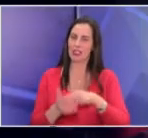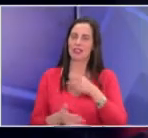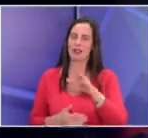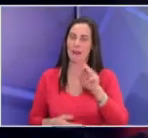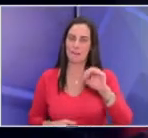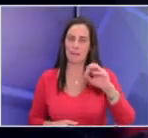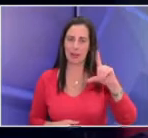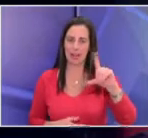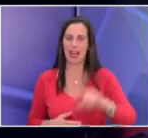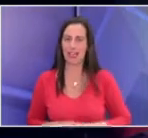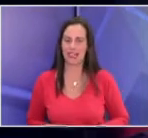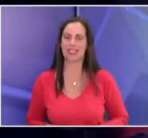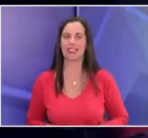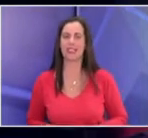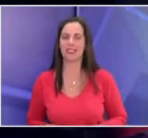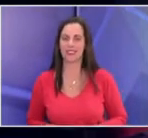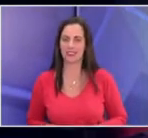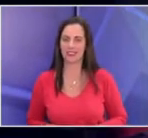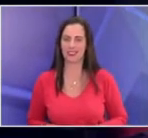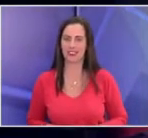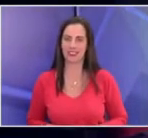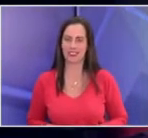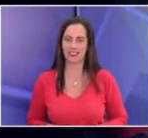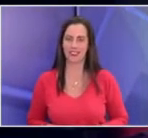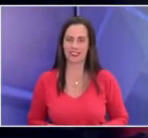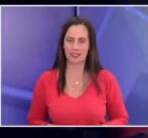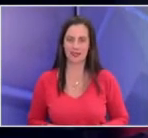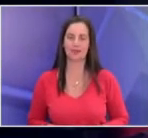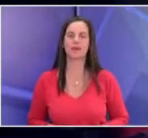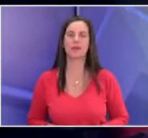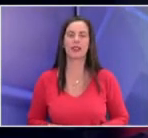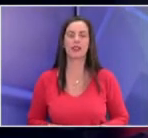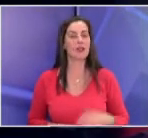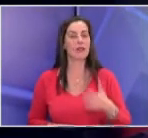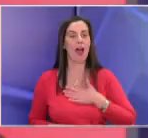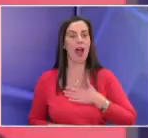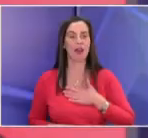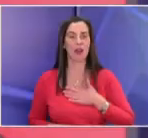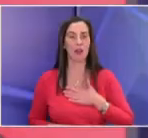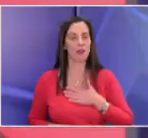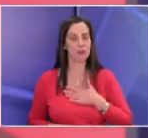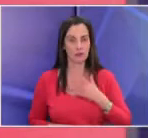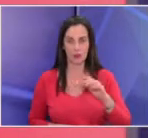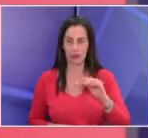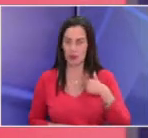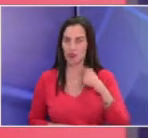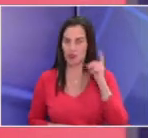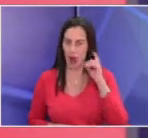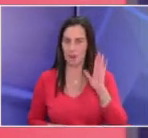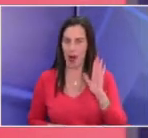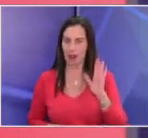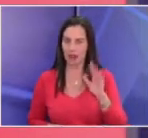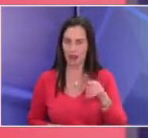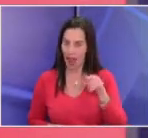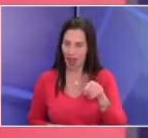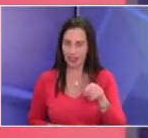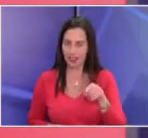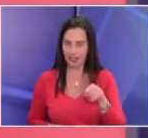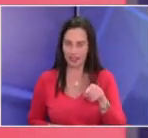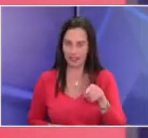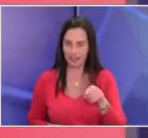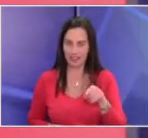וכמובן, להעלות את הנושא, כל הזמן לדבר על אברה. אם תסתכלו על הבחור היפה שיושב פה ממש לימיני,